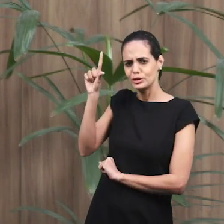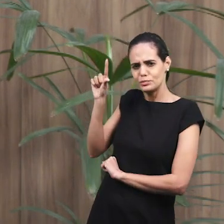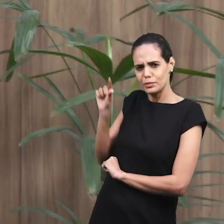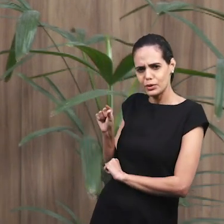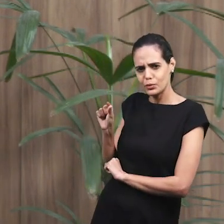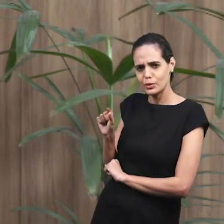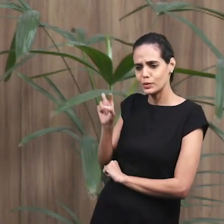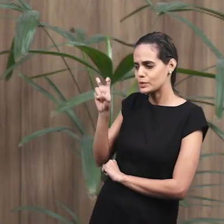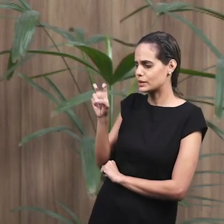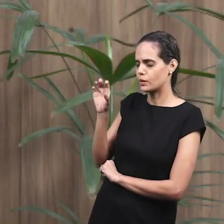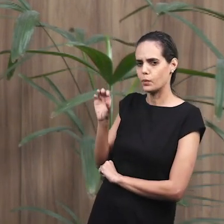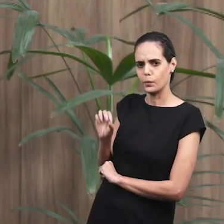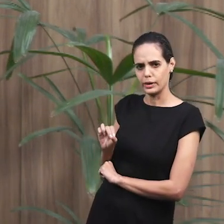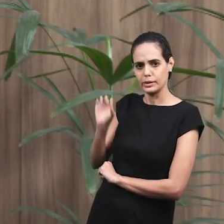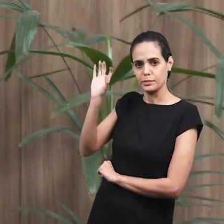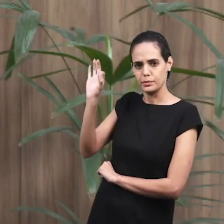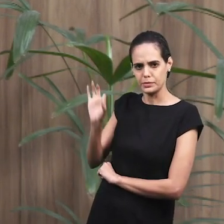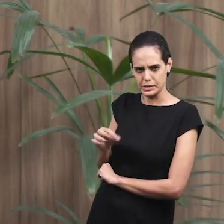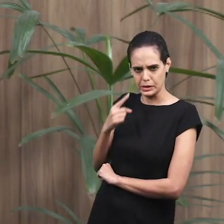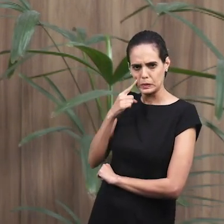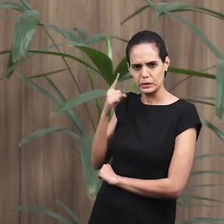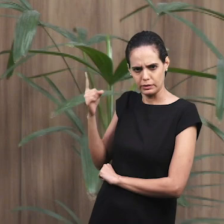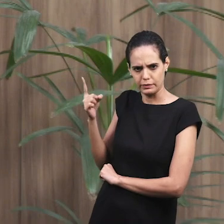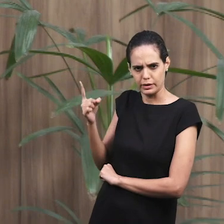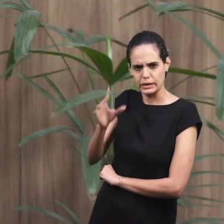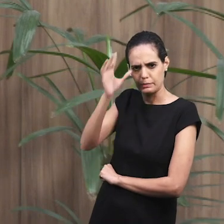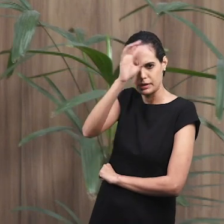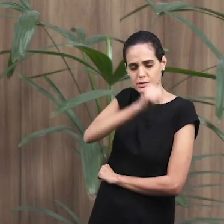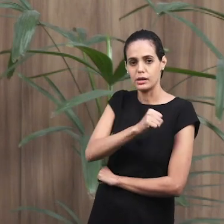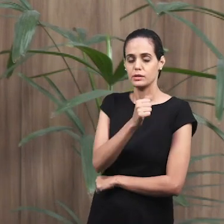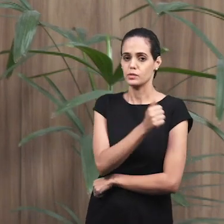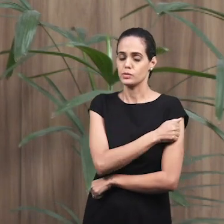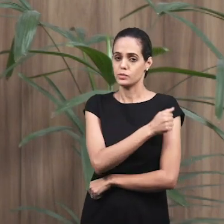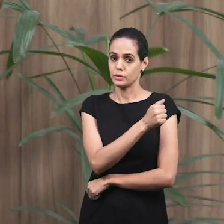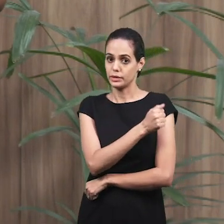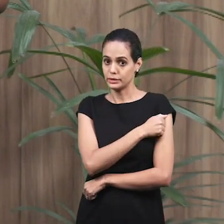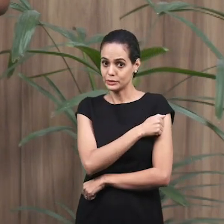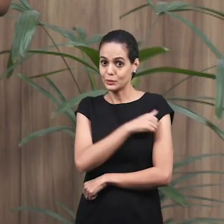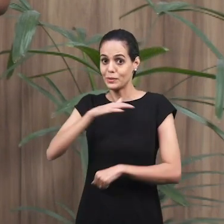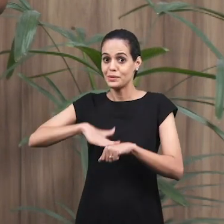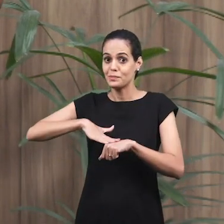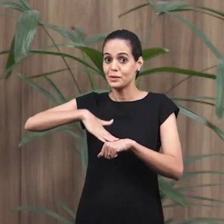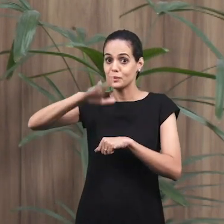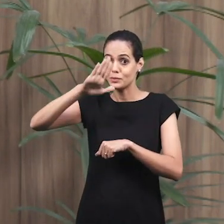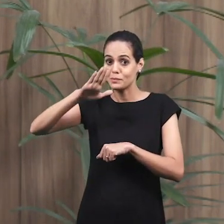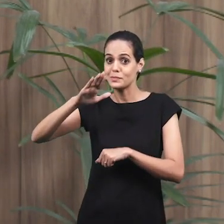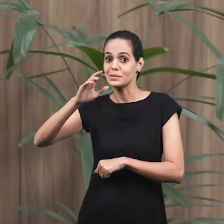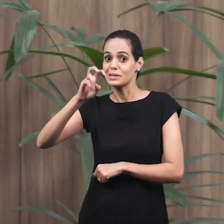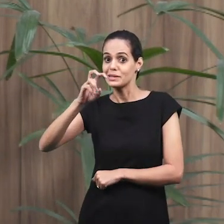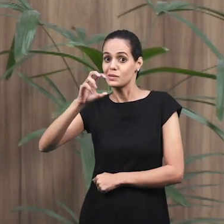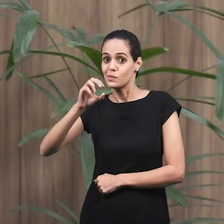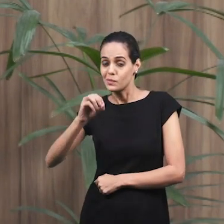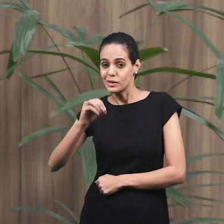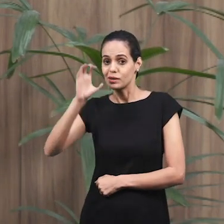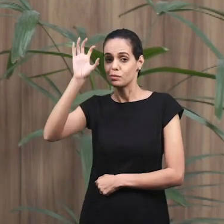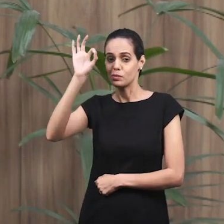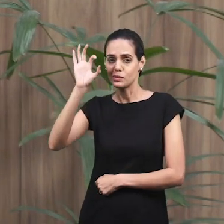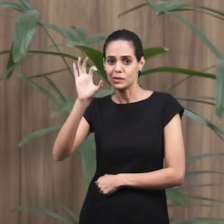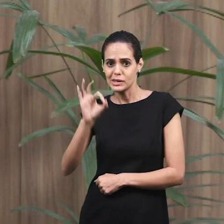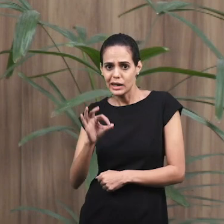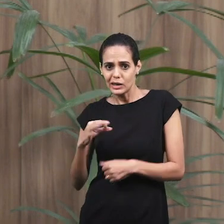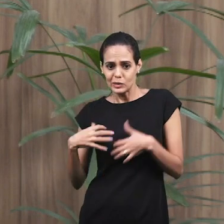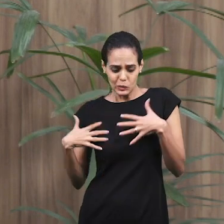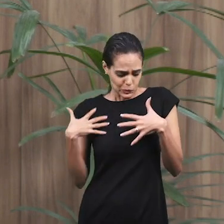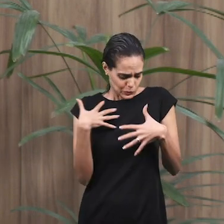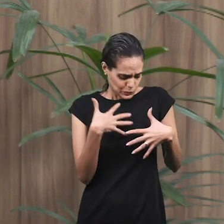l'apprentissage a diminué en 50% et a augmenté en plus 50% l'instabilité émotionnelle, l'anxiété,